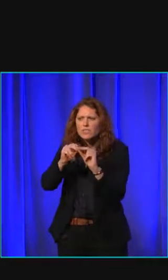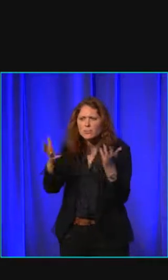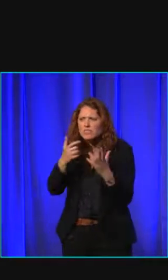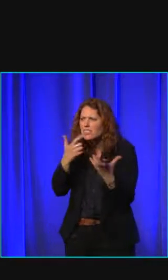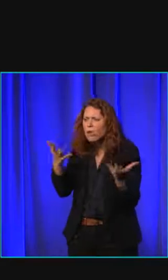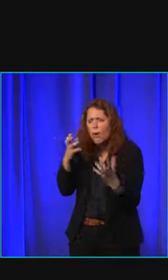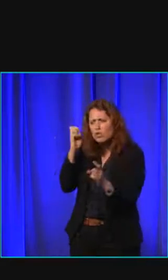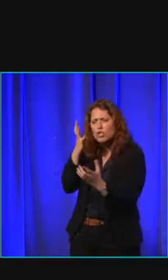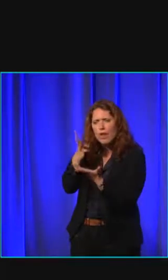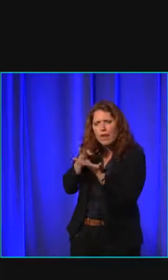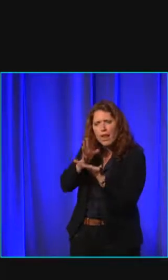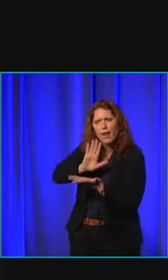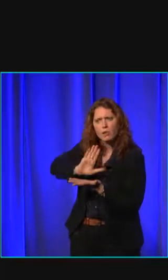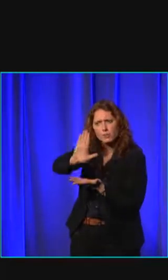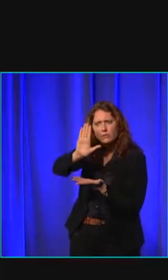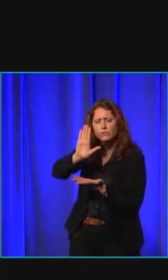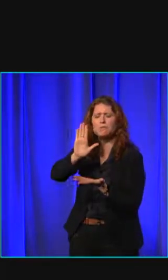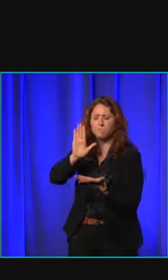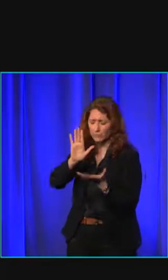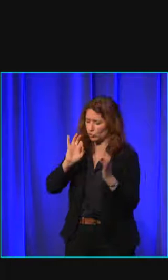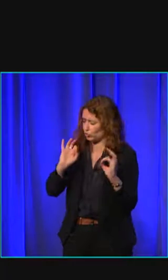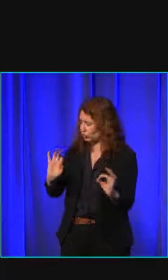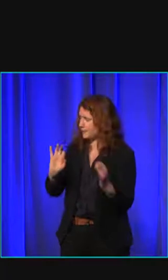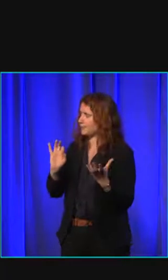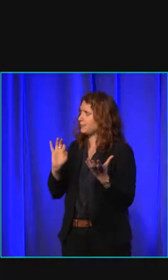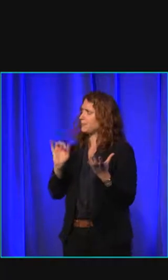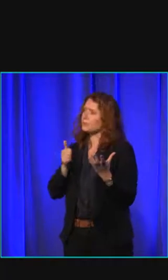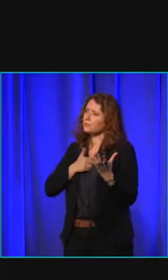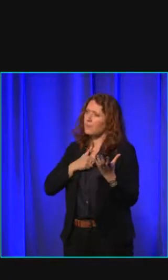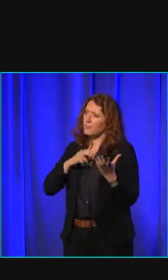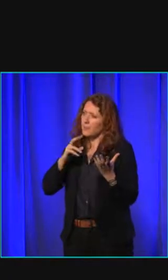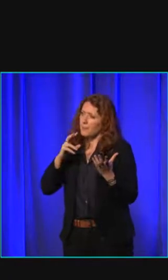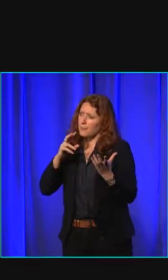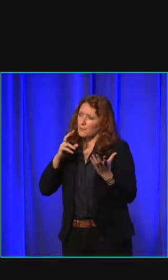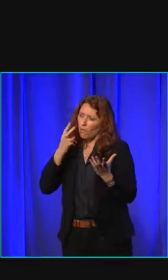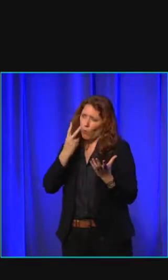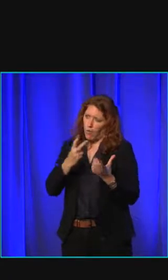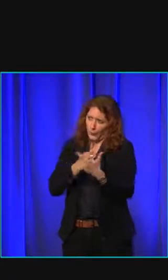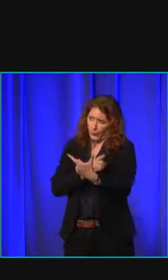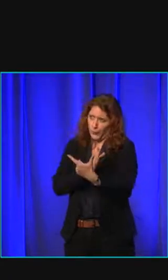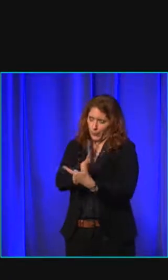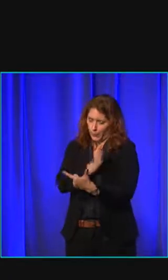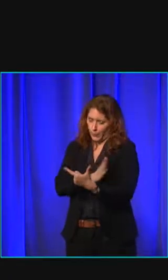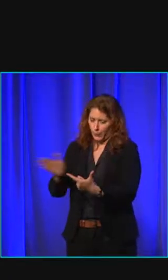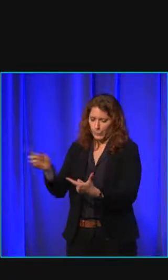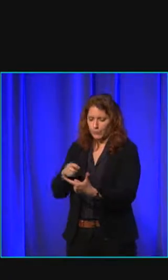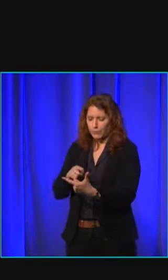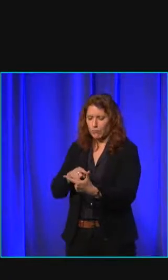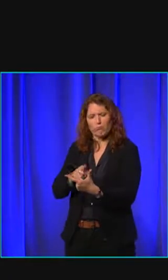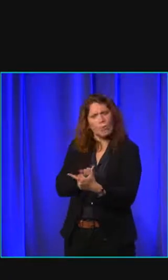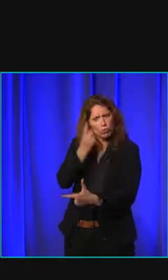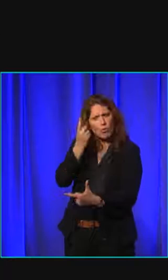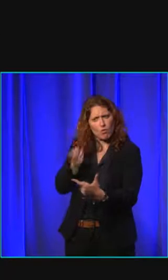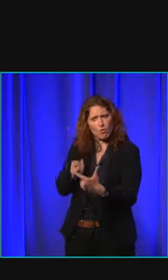sensorielle. Entrée sensorielle, je vais considérer deux types d'entrées qui sont majeures, qui sont